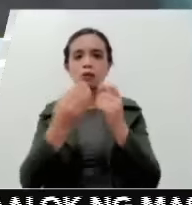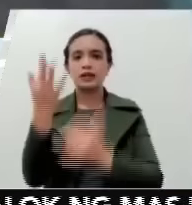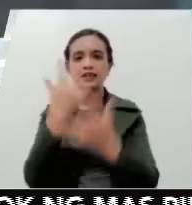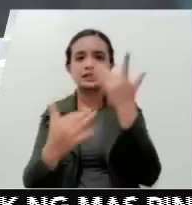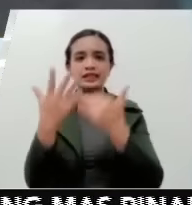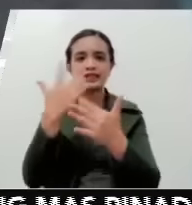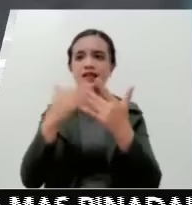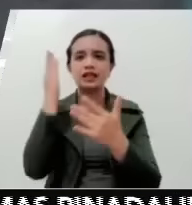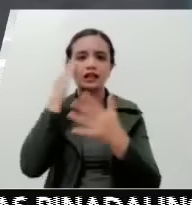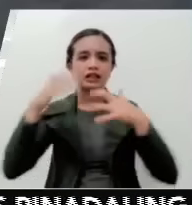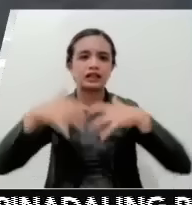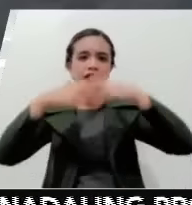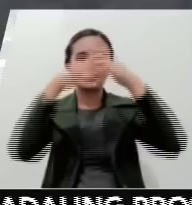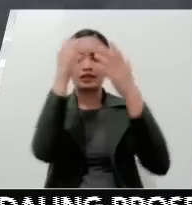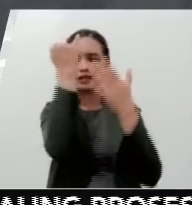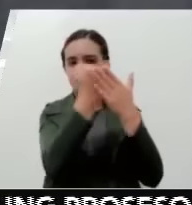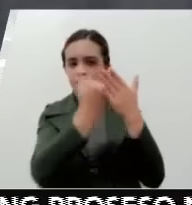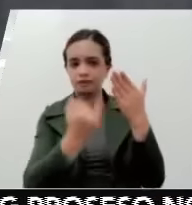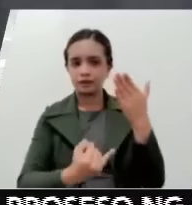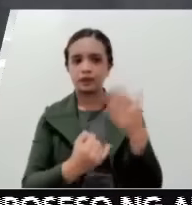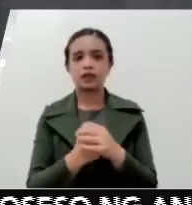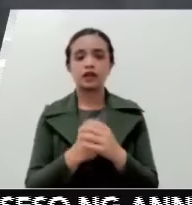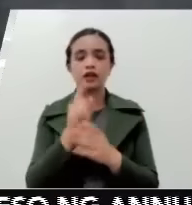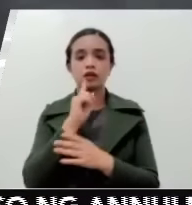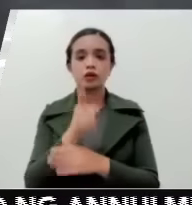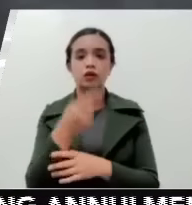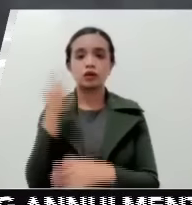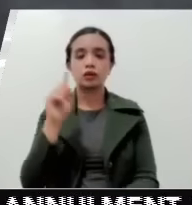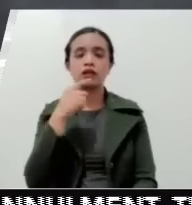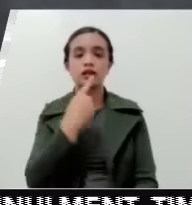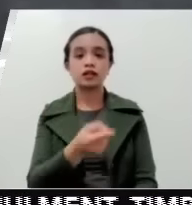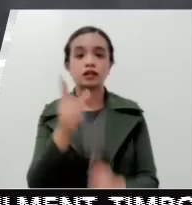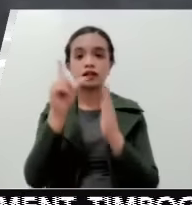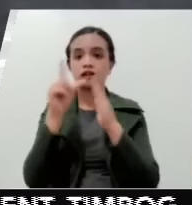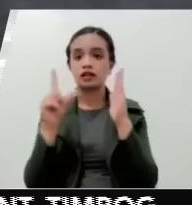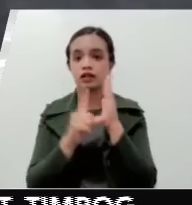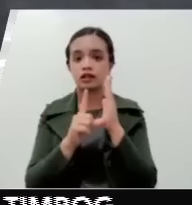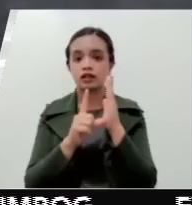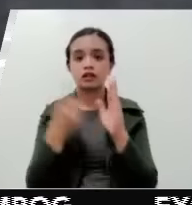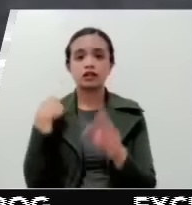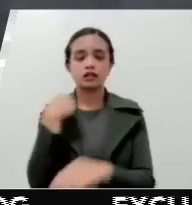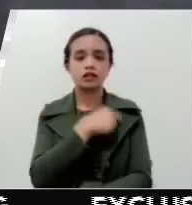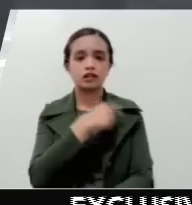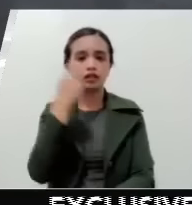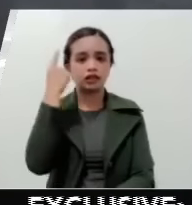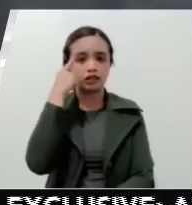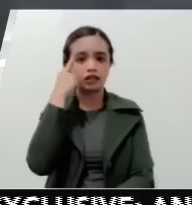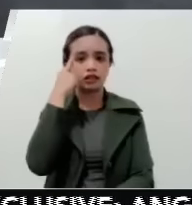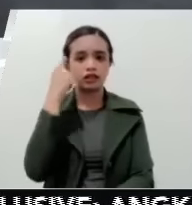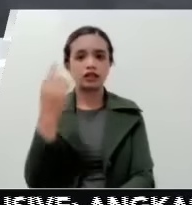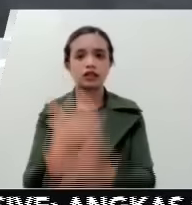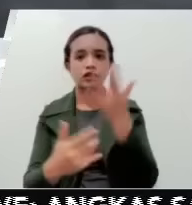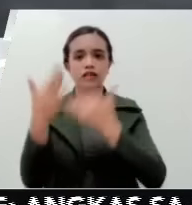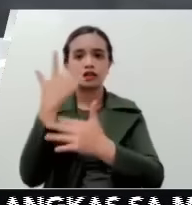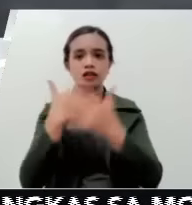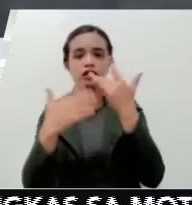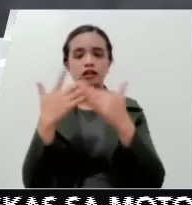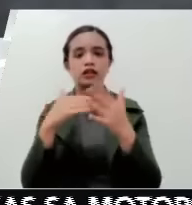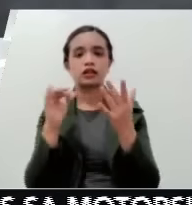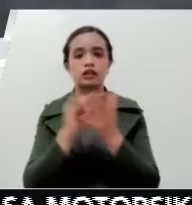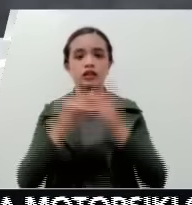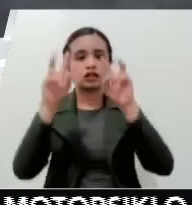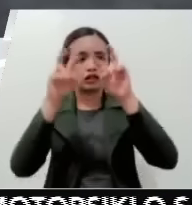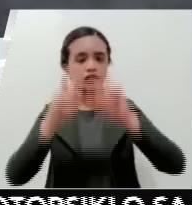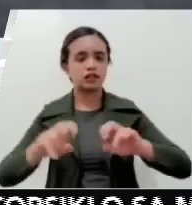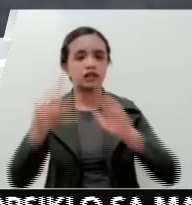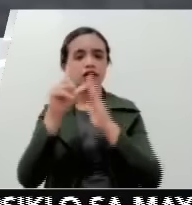tayong aarestuhin. In fact, yung binanggit na batas, ang ating QCPD with regards to FEG, anong pinag-aralan ko po yung batas, it refers to at